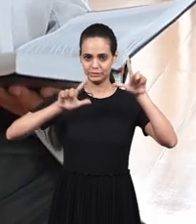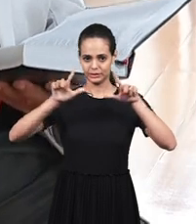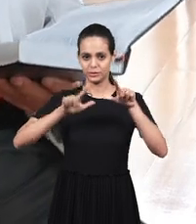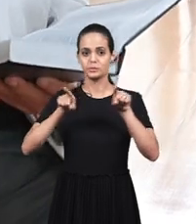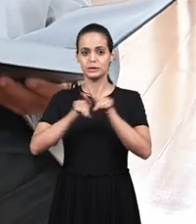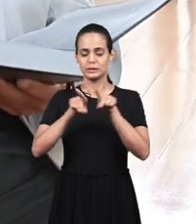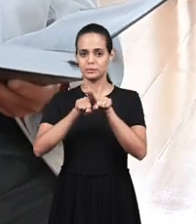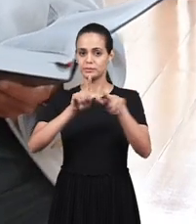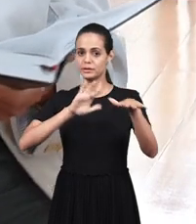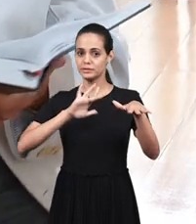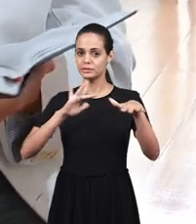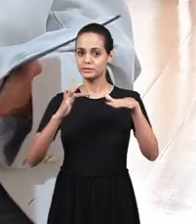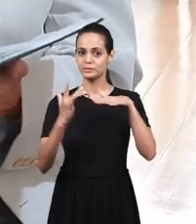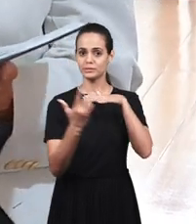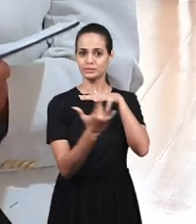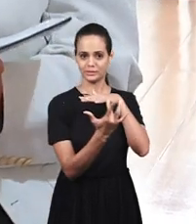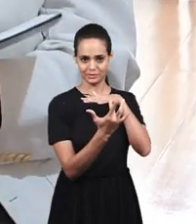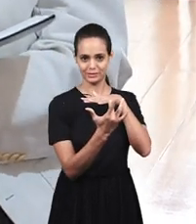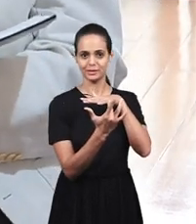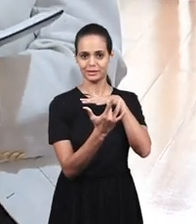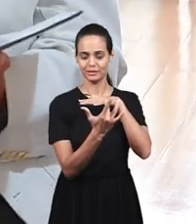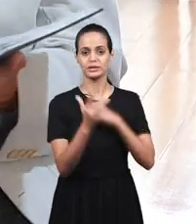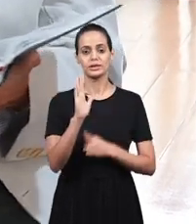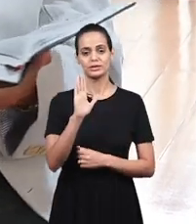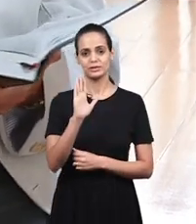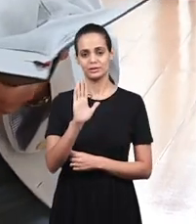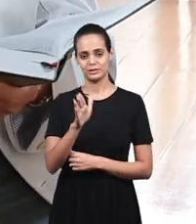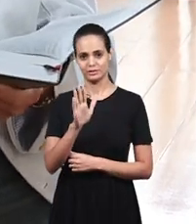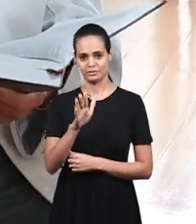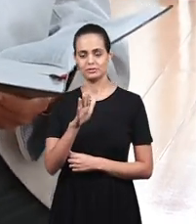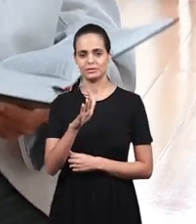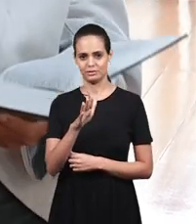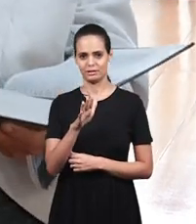на телевидении и на социальных